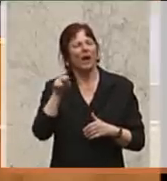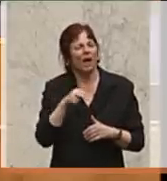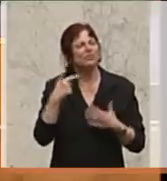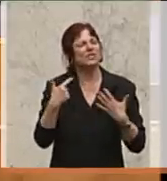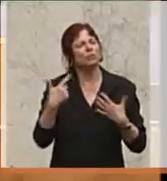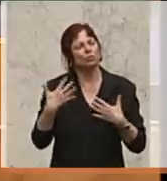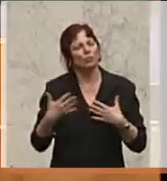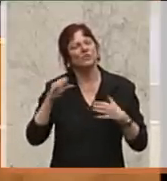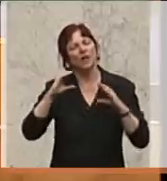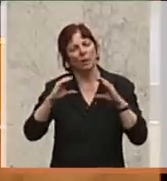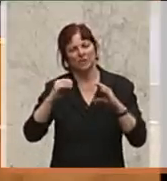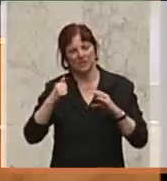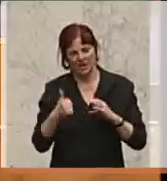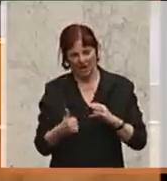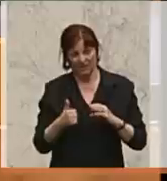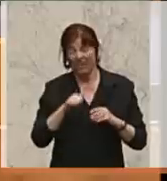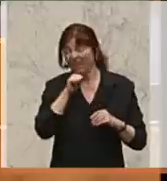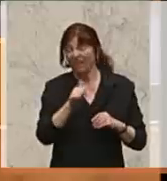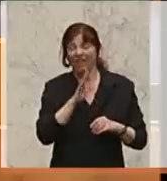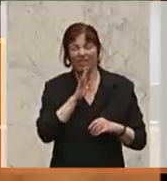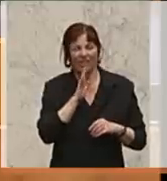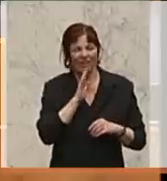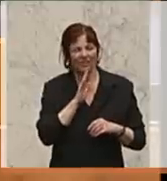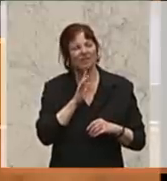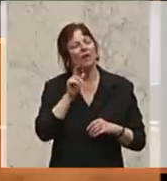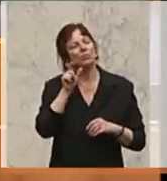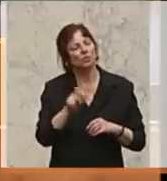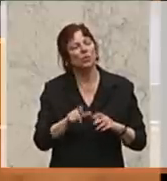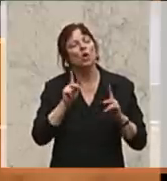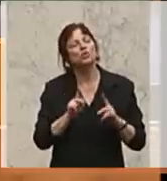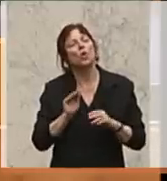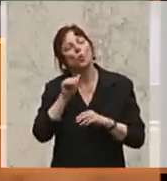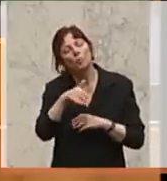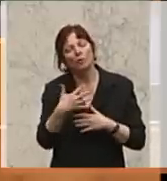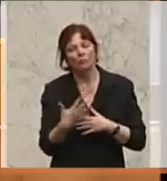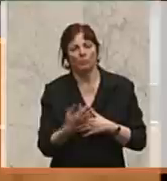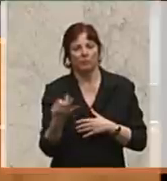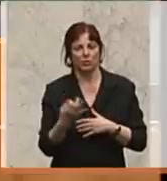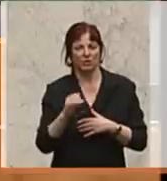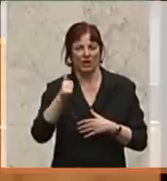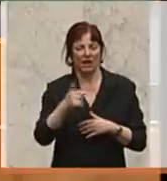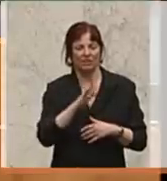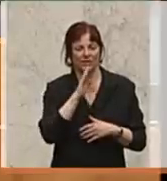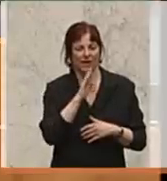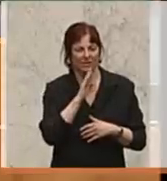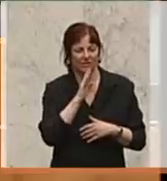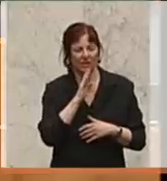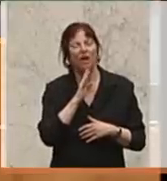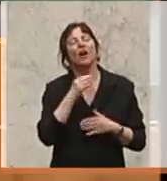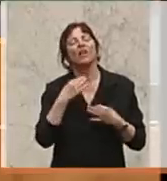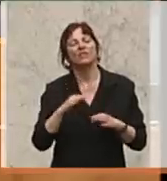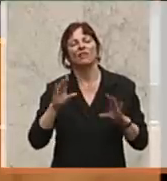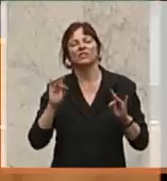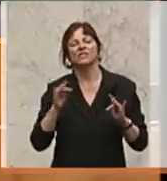der Geschäftsordnung kein Redner, keine Rednerin länger als 5 Minuten sprechen darf. Dem Erstredner kommt zur Begründung eine Redezeit